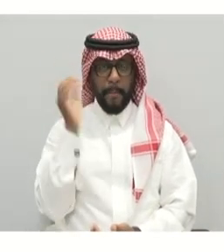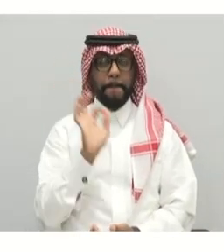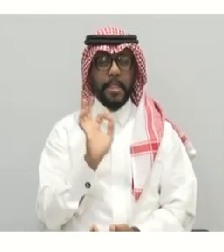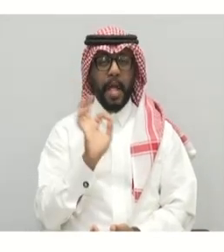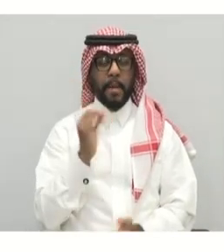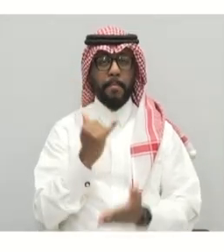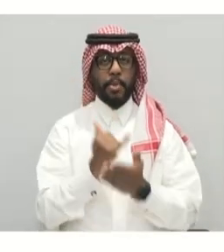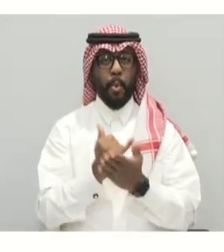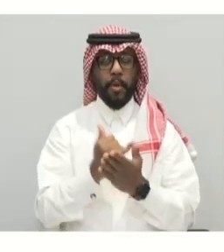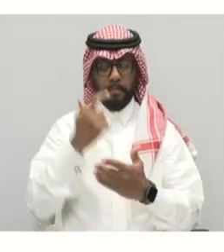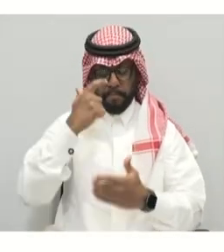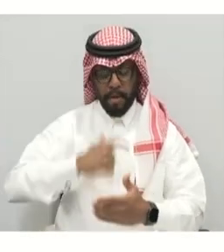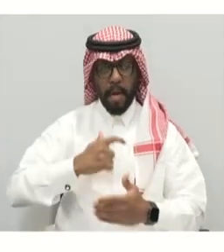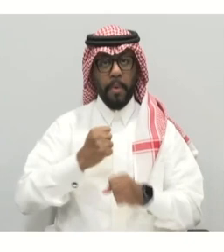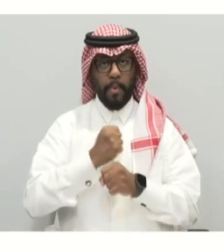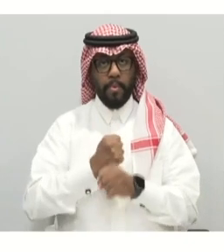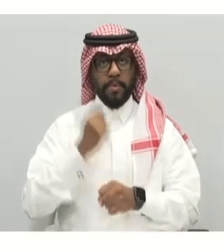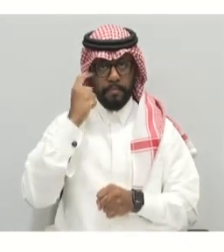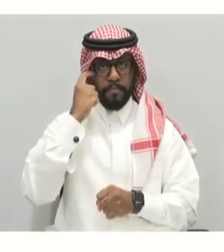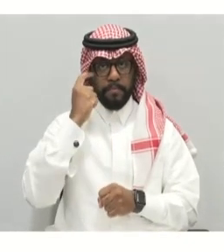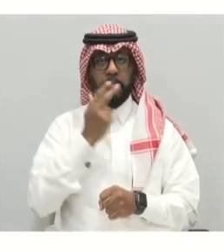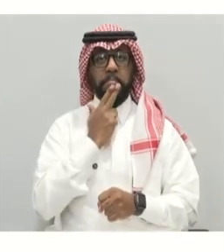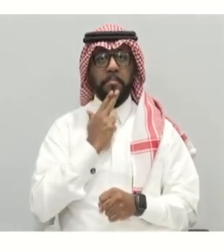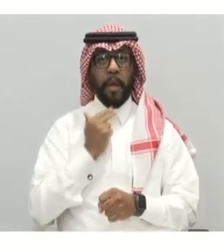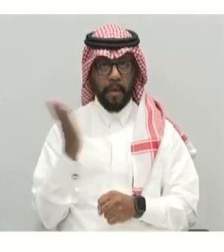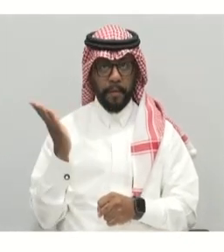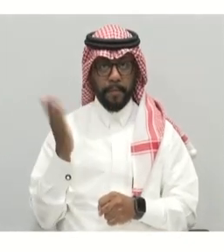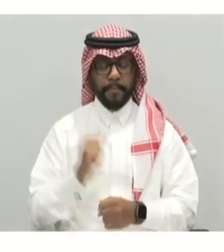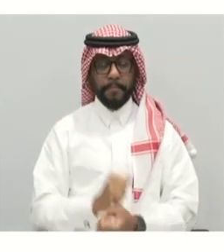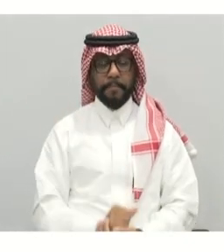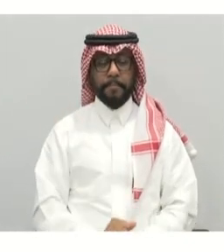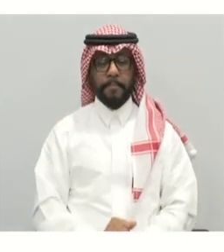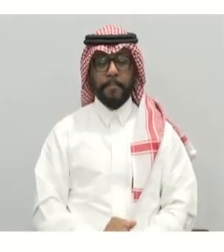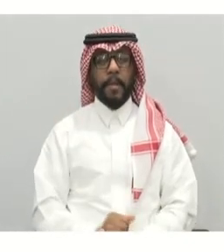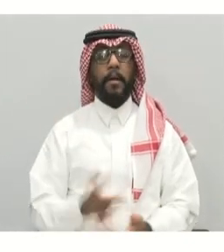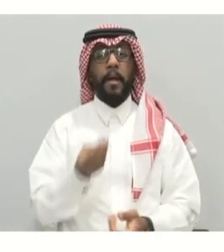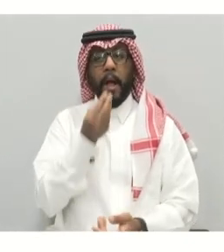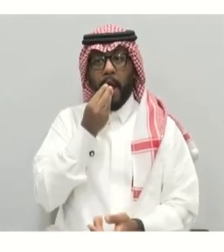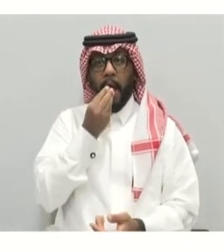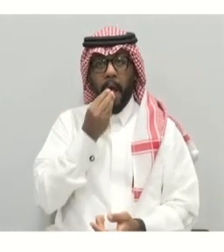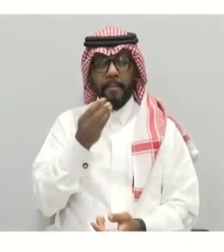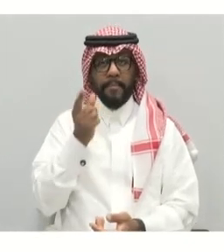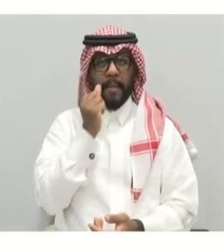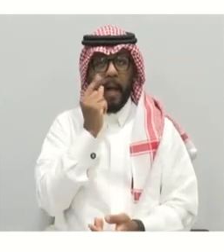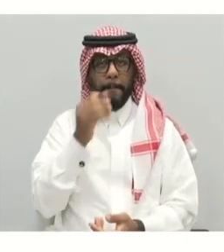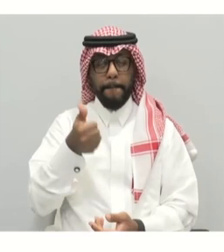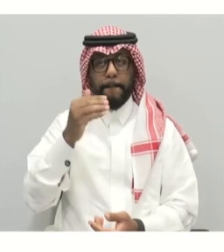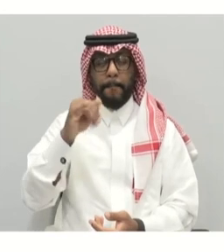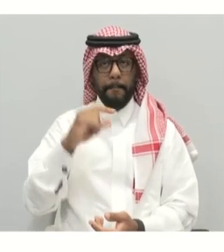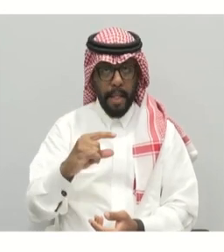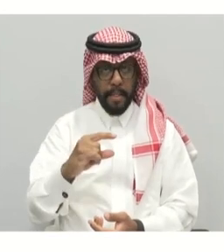على المسؤوليات نعم مثال بعد تناول احمد وجبه طعام